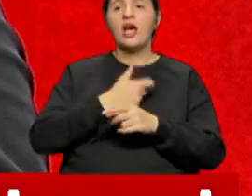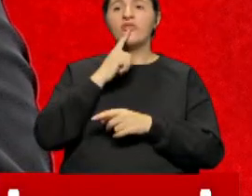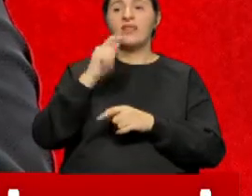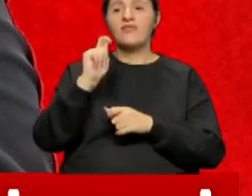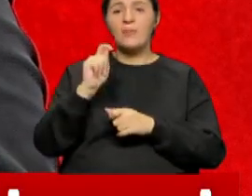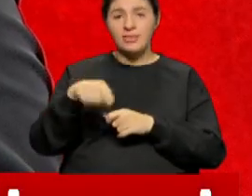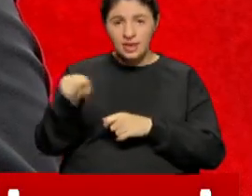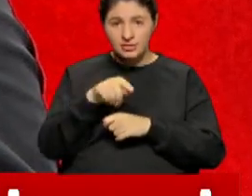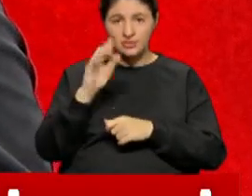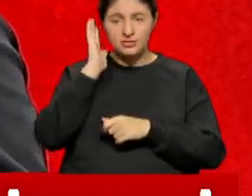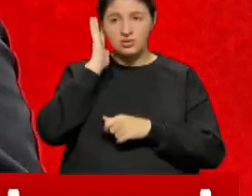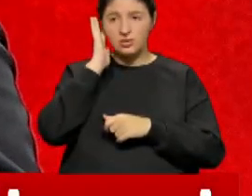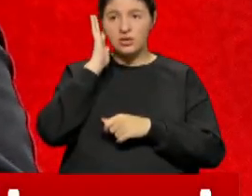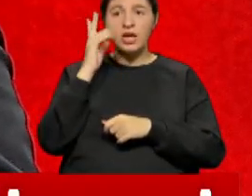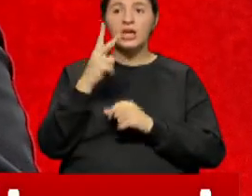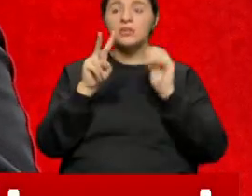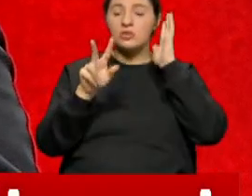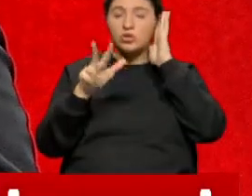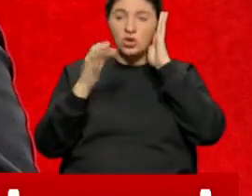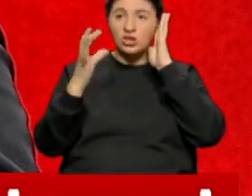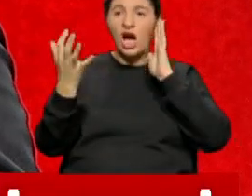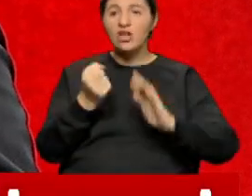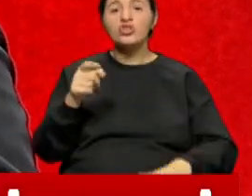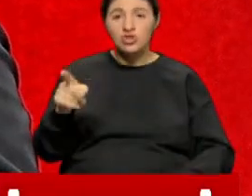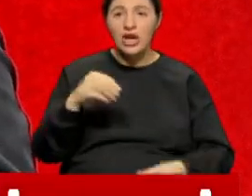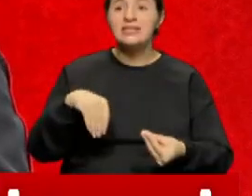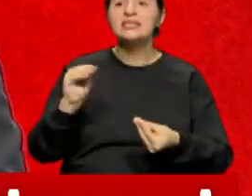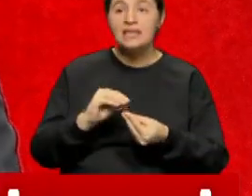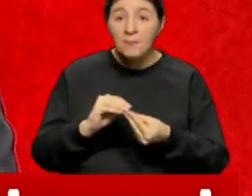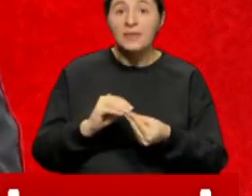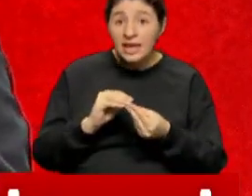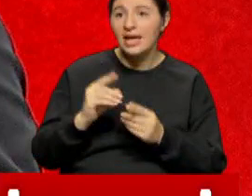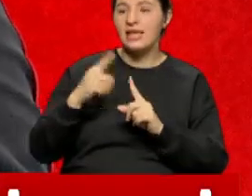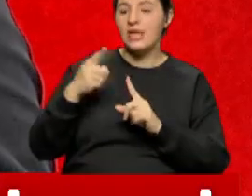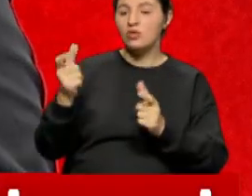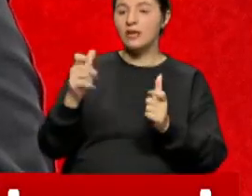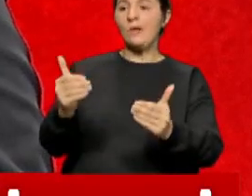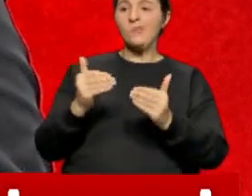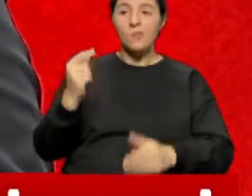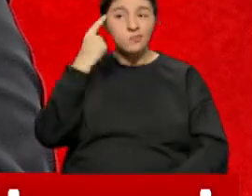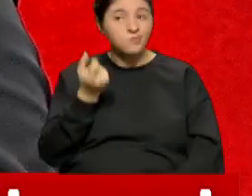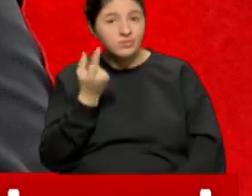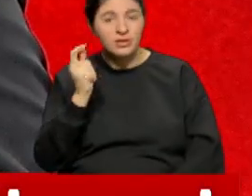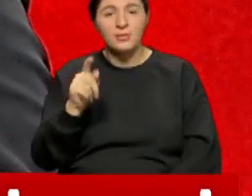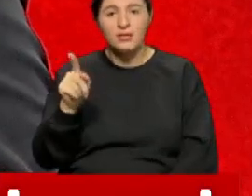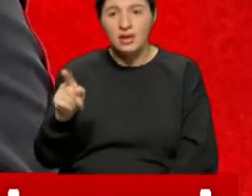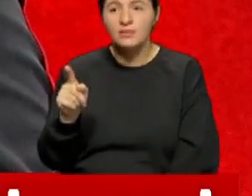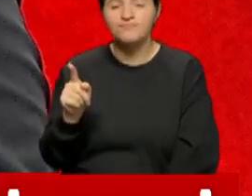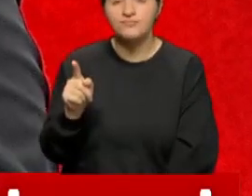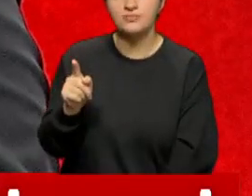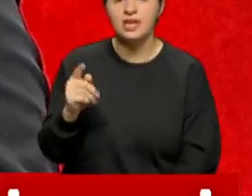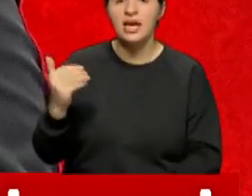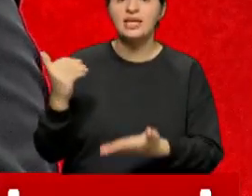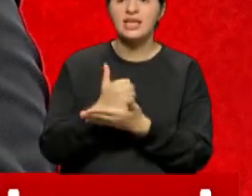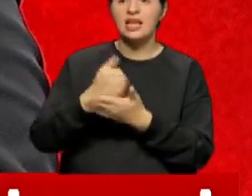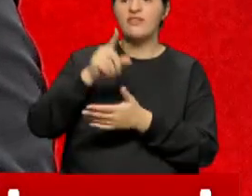teklifini getirenler 2023 Ocak'ta alacakları zamları tem çekmeyi akıl edenler gelir vergisi